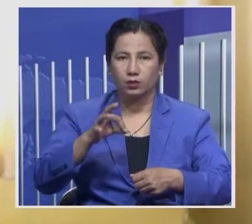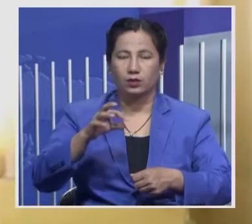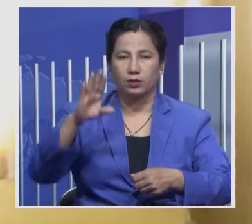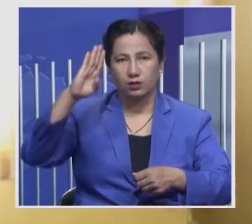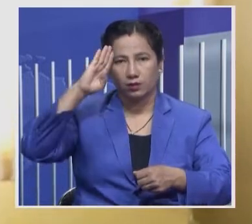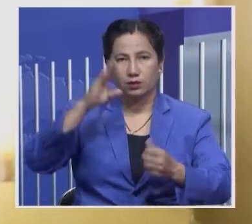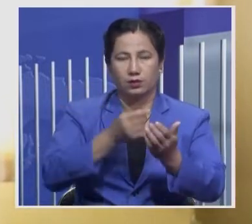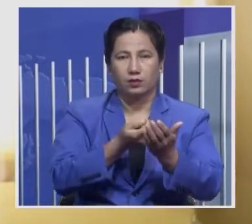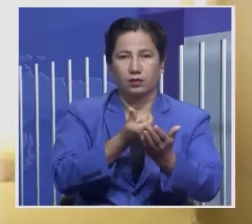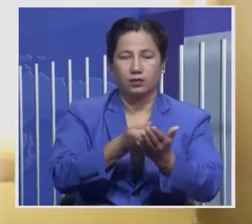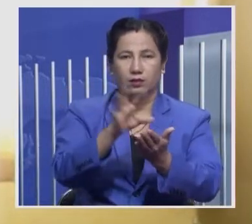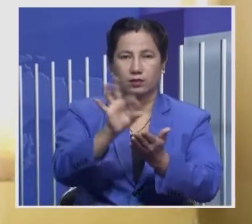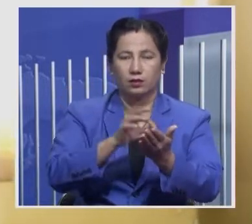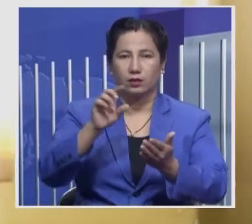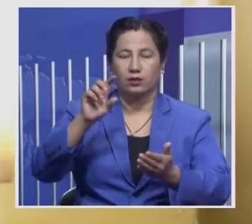करिब